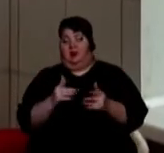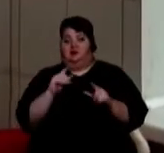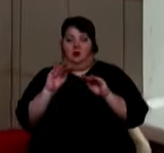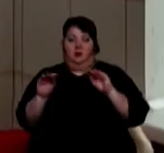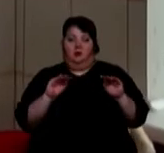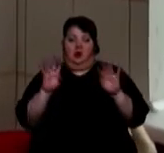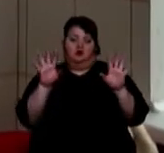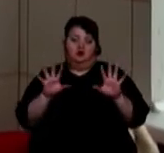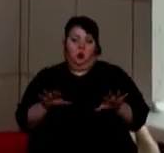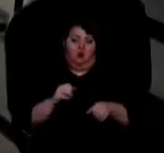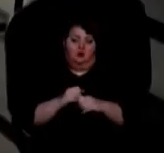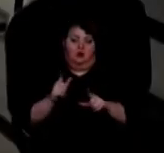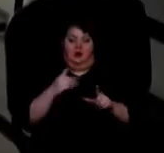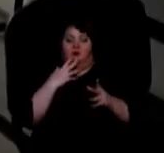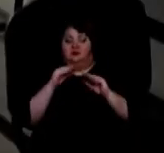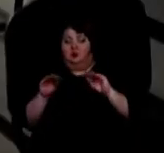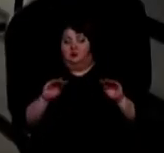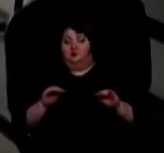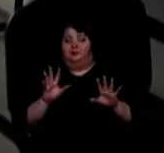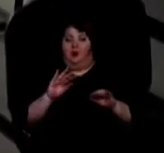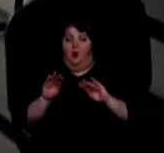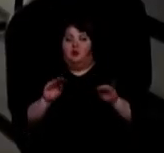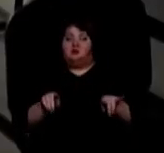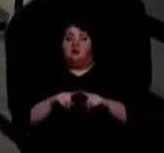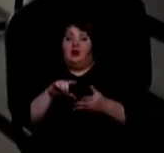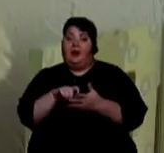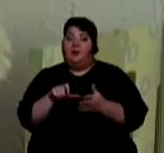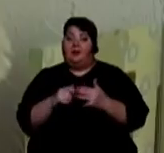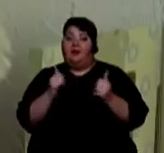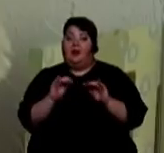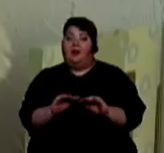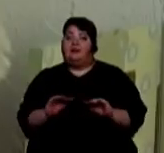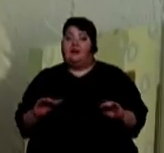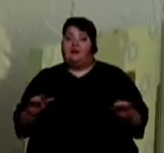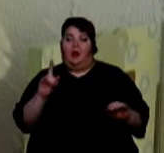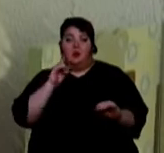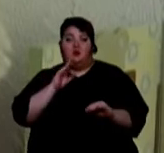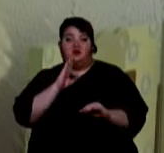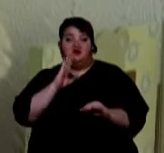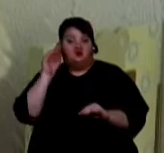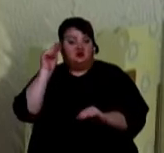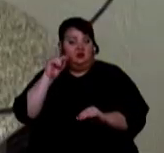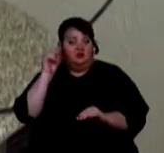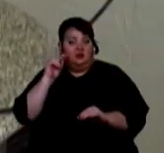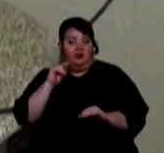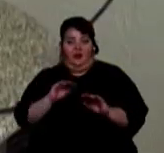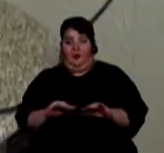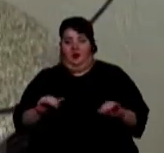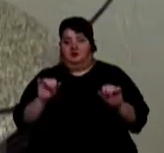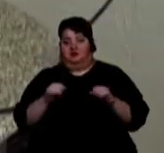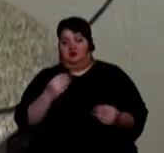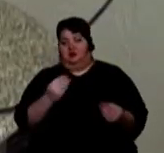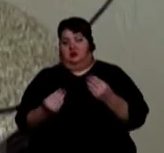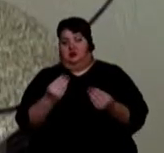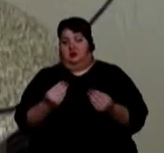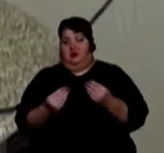повісимо штори, може ще який декор. Облаштовують також кімнату для дітей. Доки жінка на заняттях, малеча може бавитися іграшками